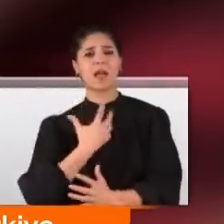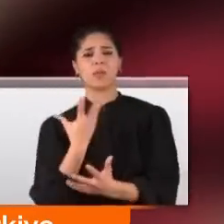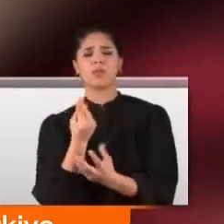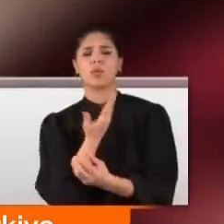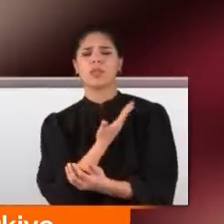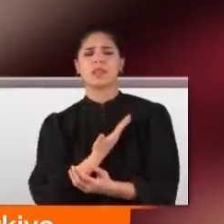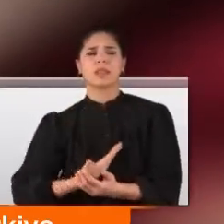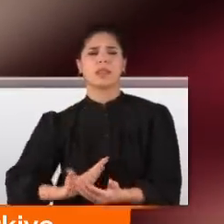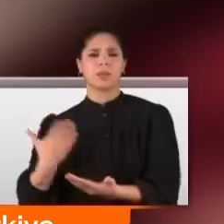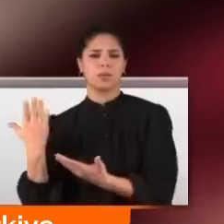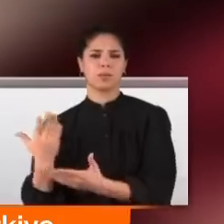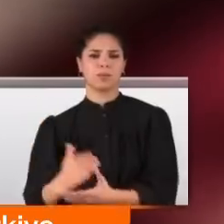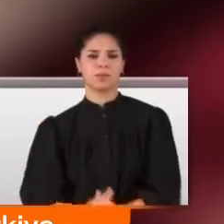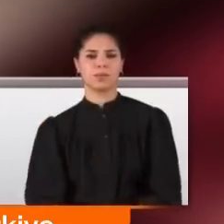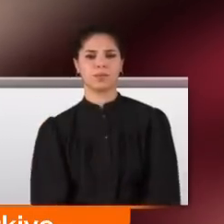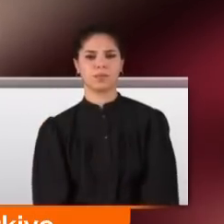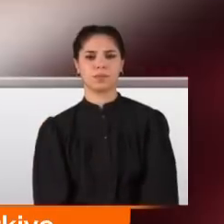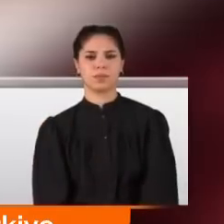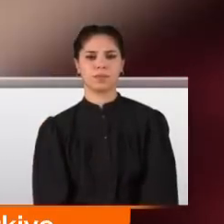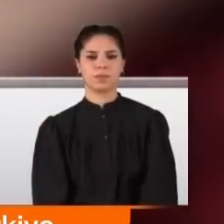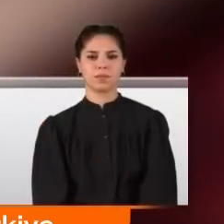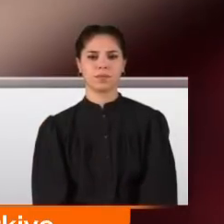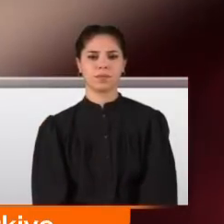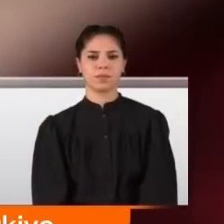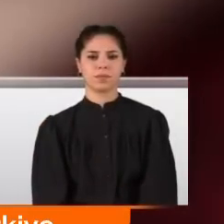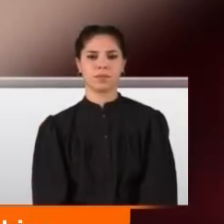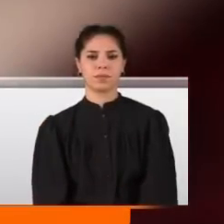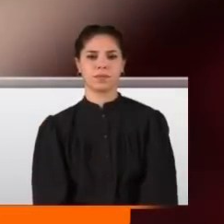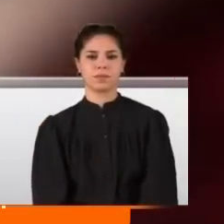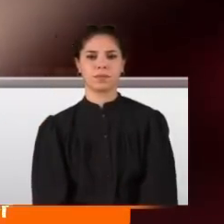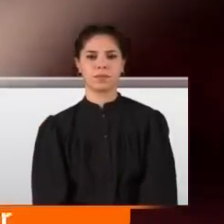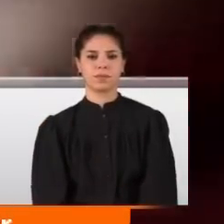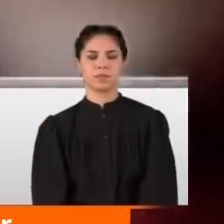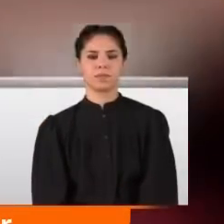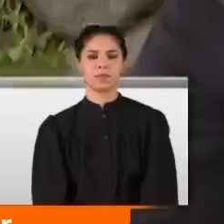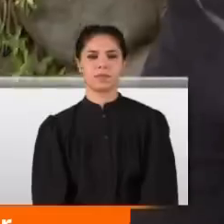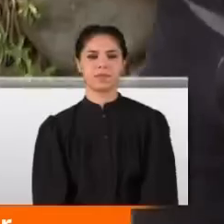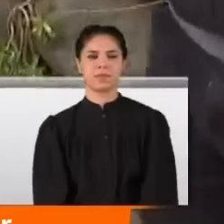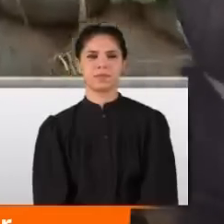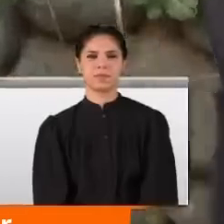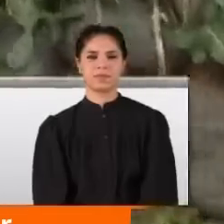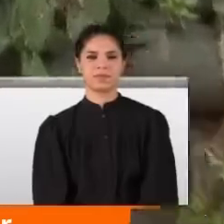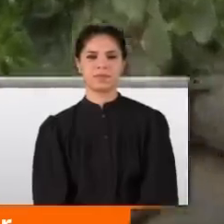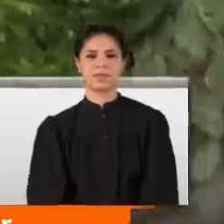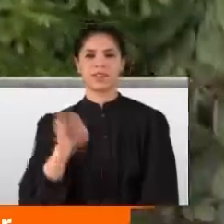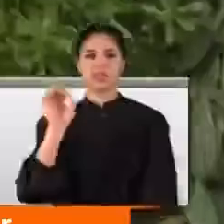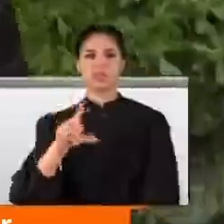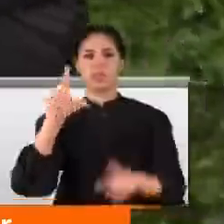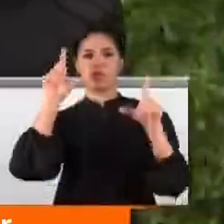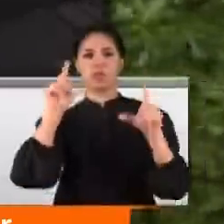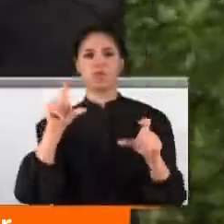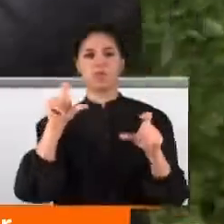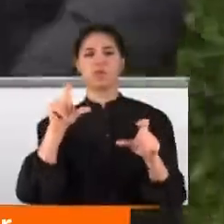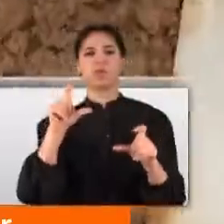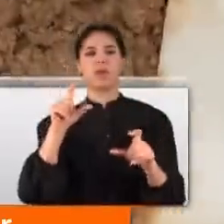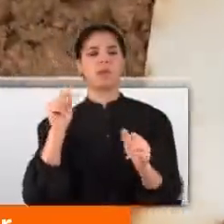Beraber fotoğraf çekilmiyoruz diye de küsmez değil mi? Tam ya beraber çekilemiyoruz. Ama artık fotoğraf çekileceği